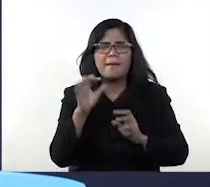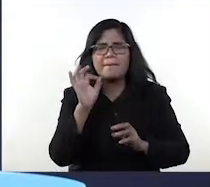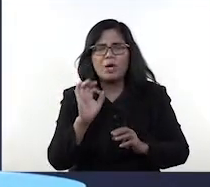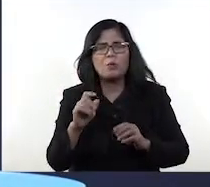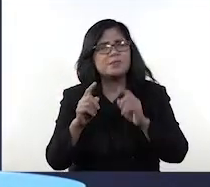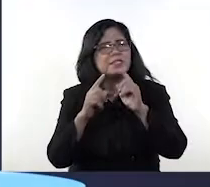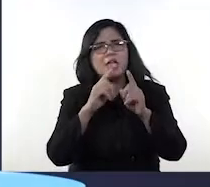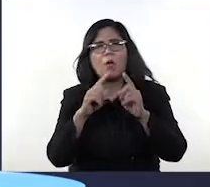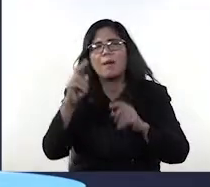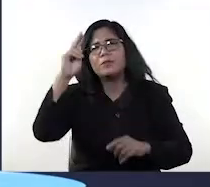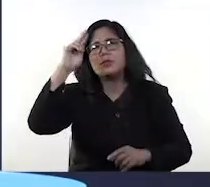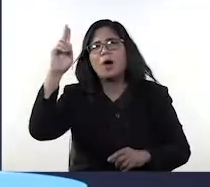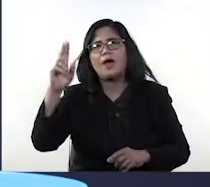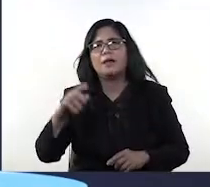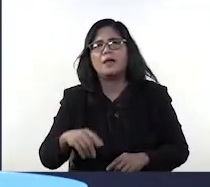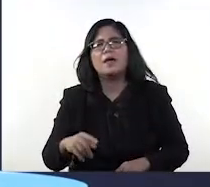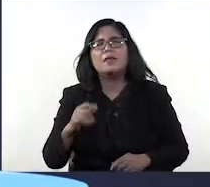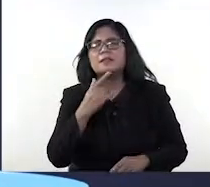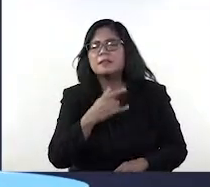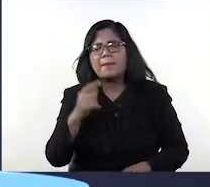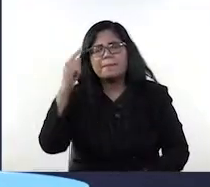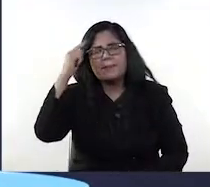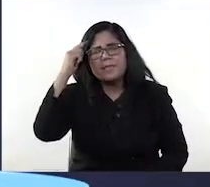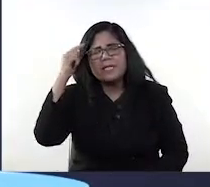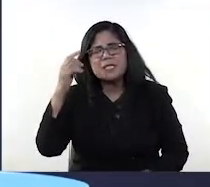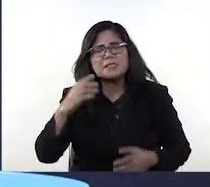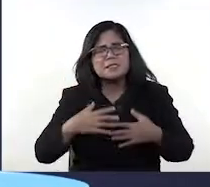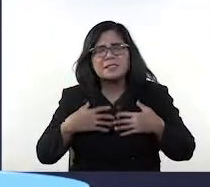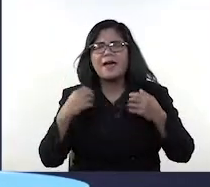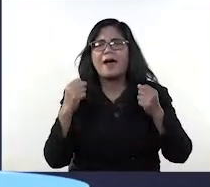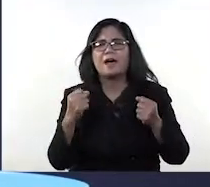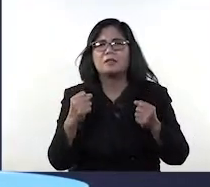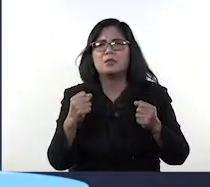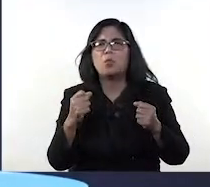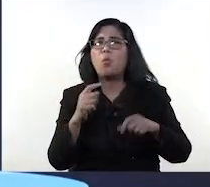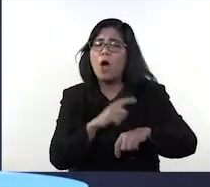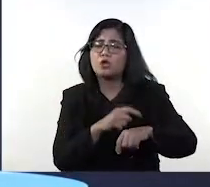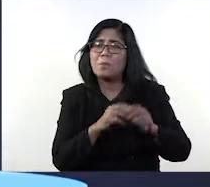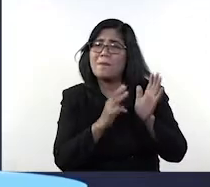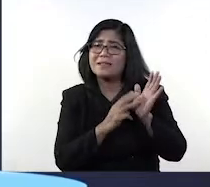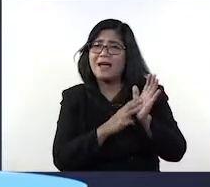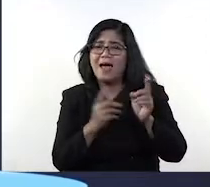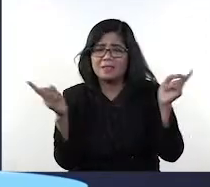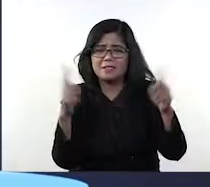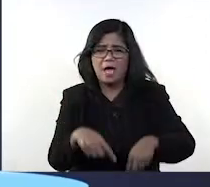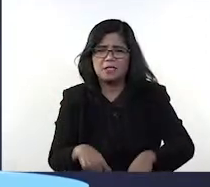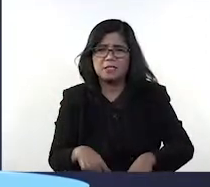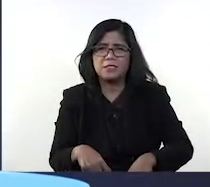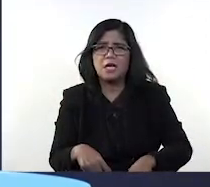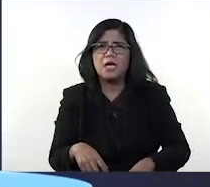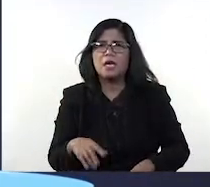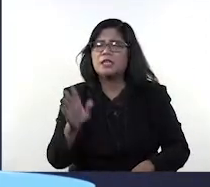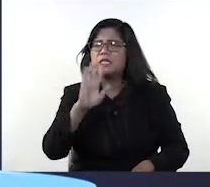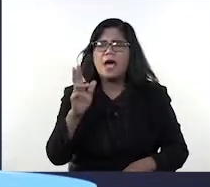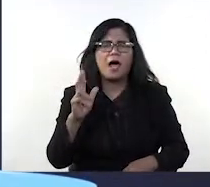Hai orang sabar tetap berpikir sehat ketika tantangan demi tantangan terjadi orang sabar tidak cepat mengambil